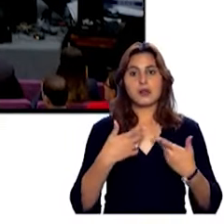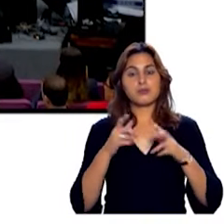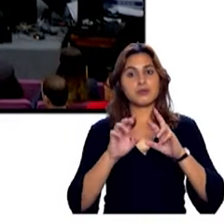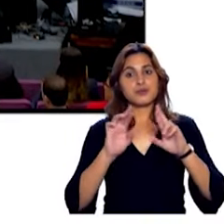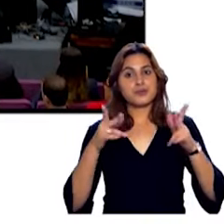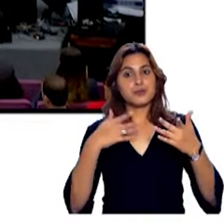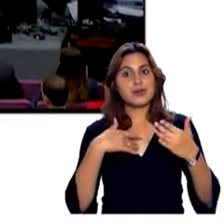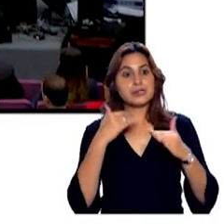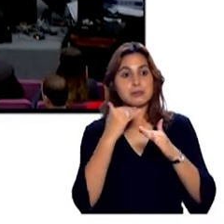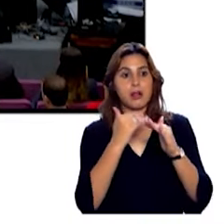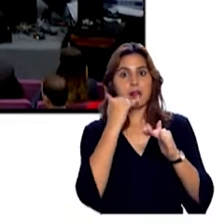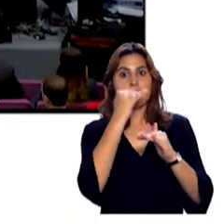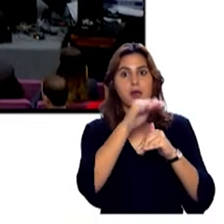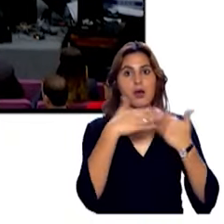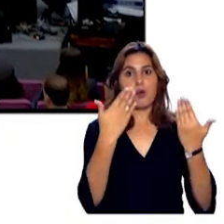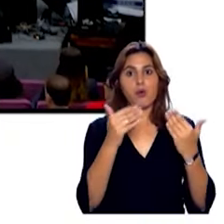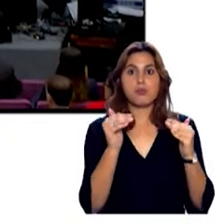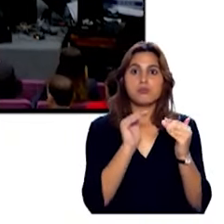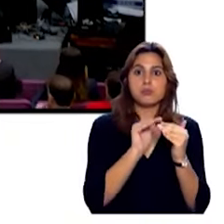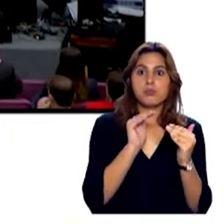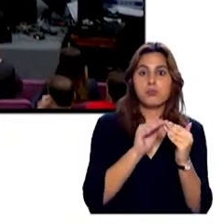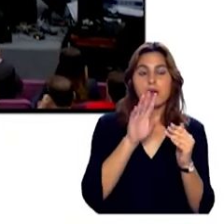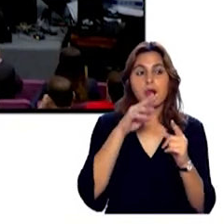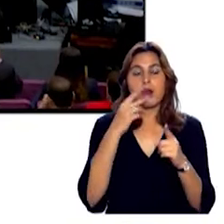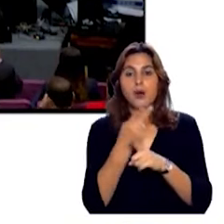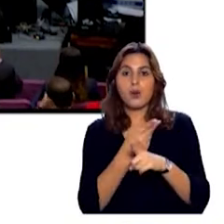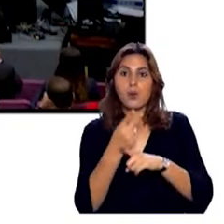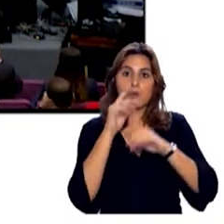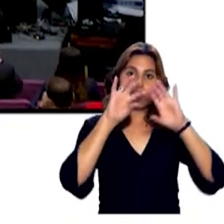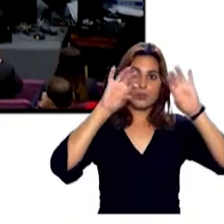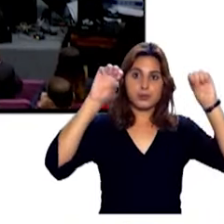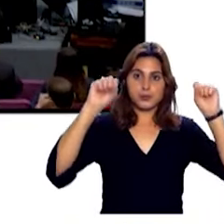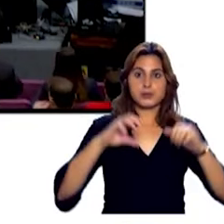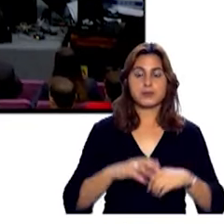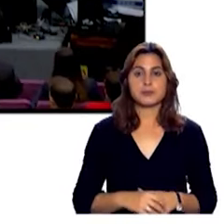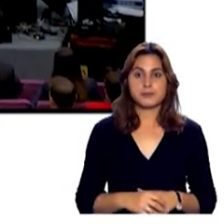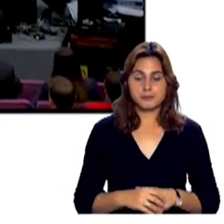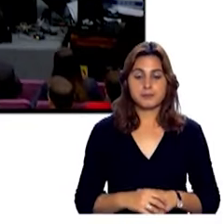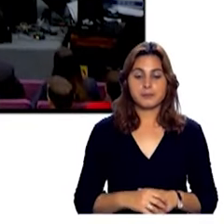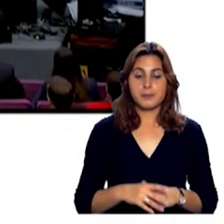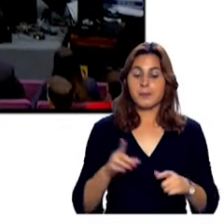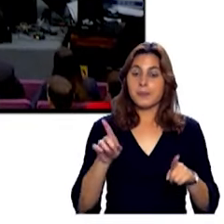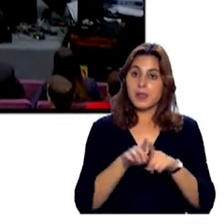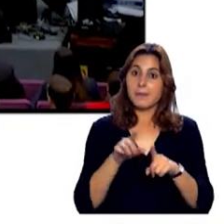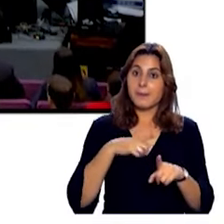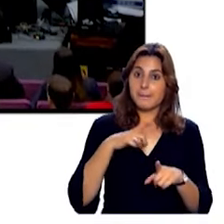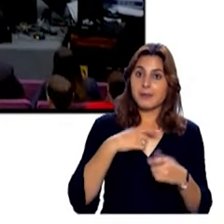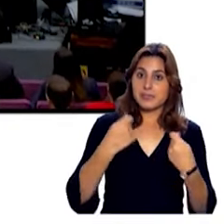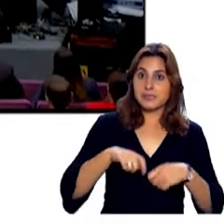Della corte di cassazione numero Due altro filtro Il ricorso in cassazione inammissibilità